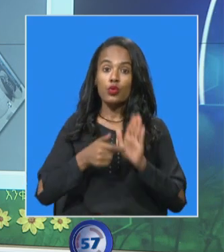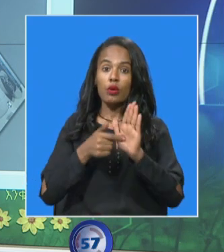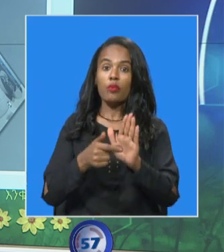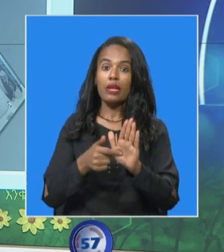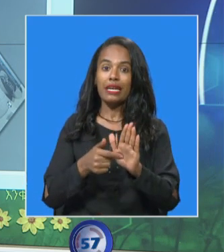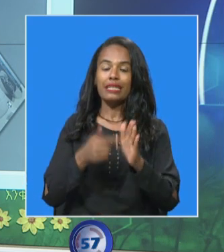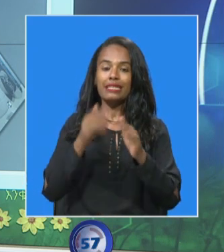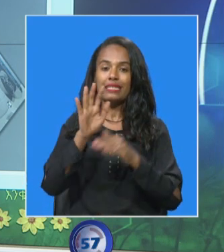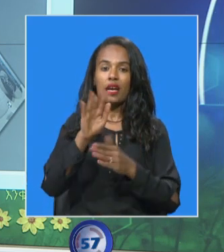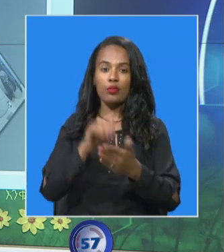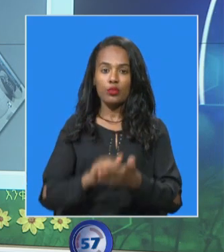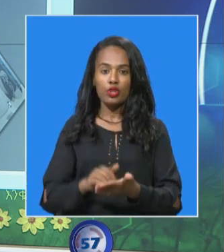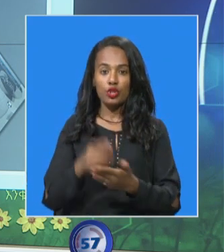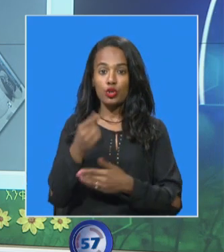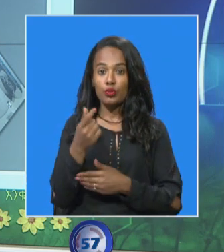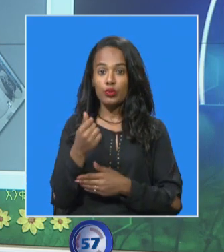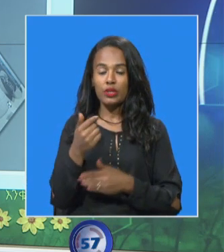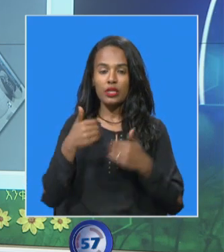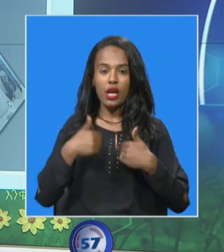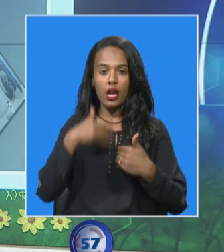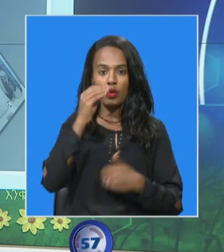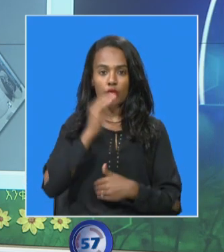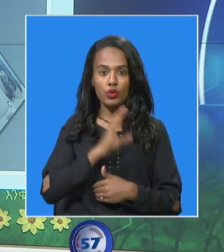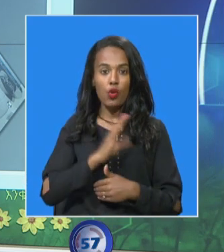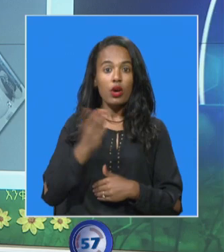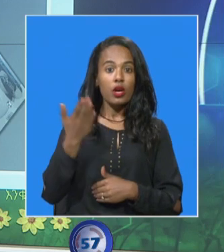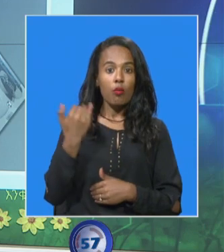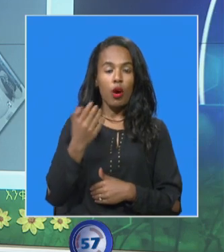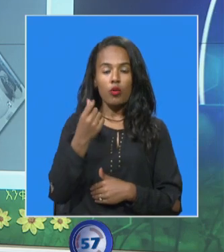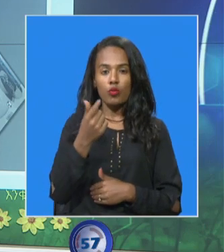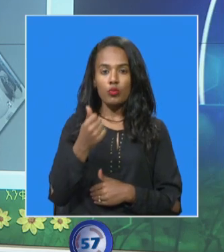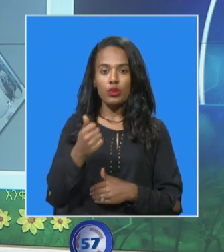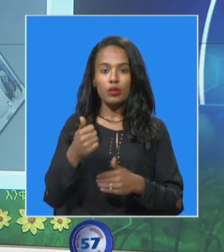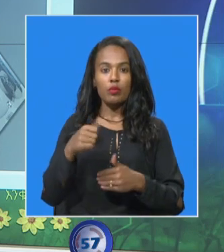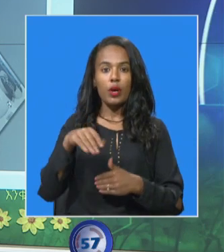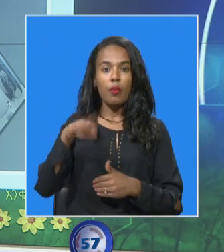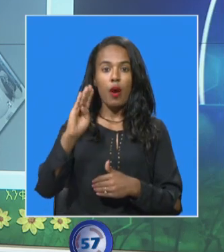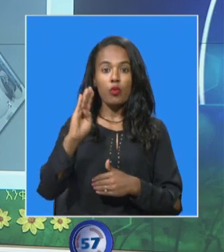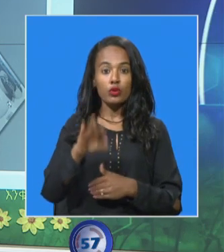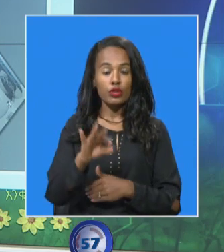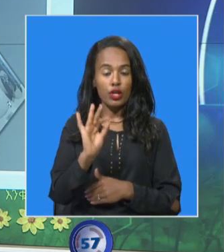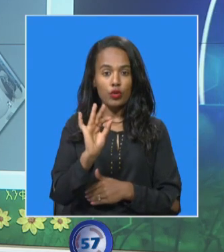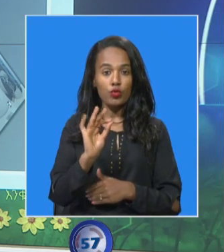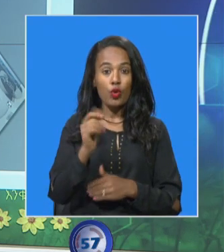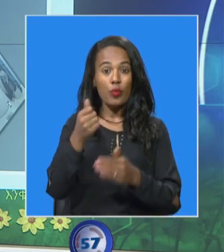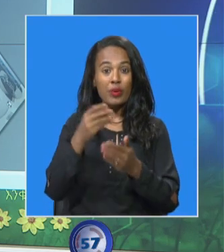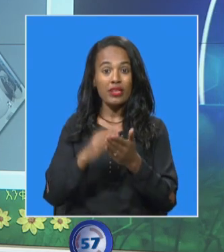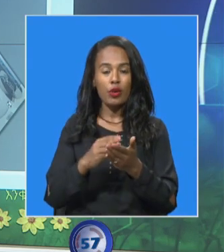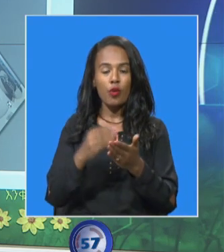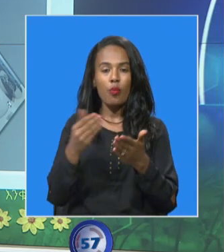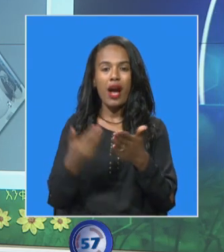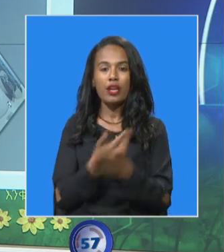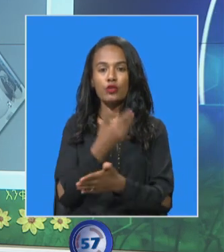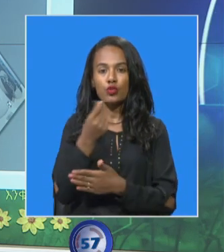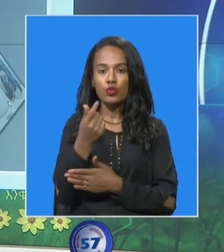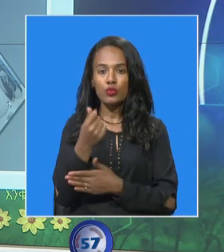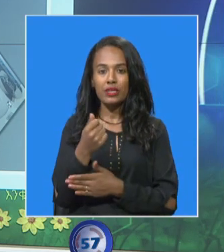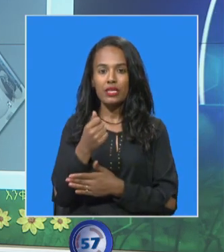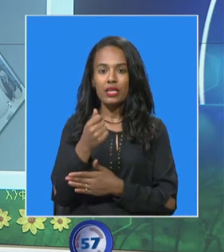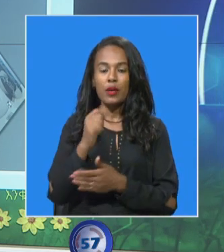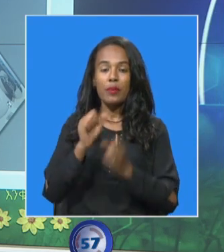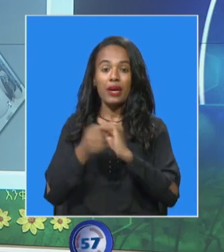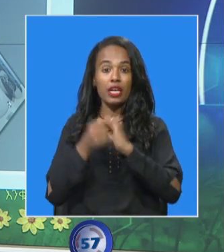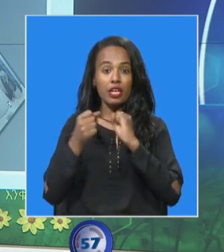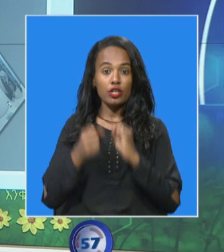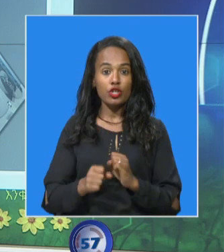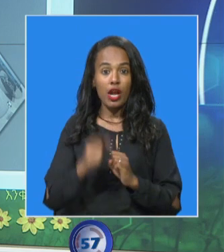እንግዲህ እስከ 5000 ብር ያለው ሰው ነባሩን የብር ኖት በባንኮች ተገኝቶ በጥሬው በአዲሱ የብር ኖት መቀየር